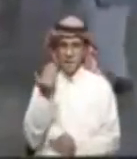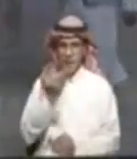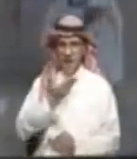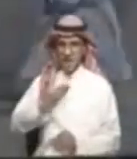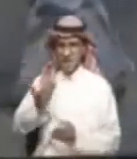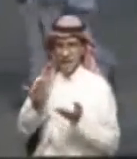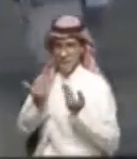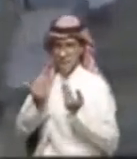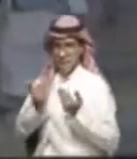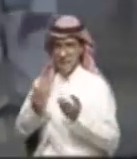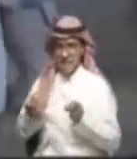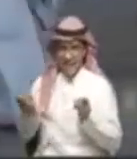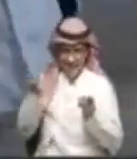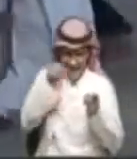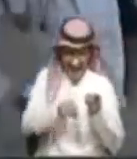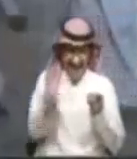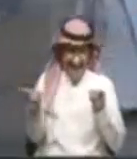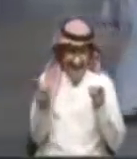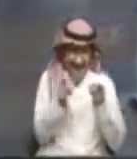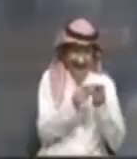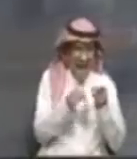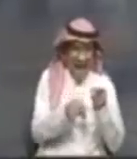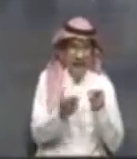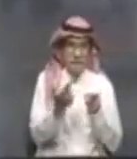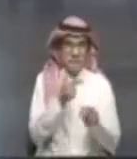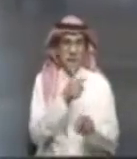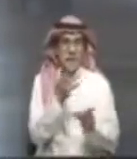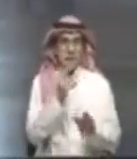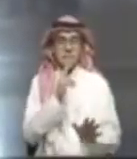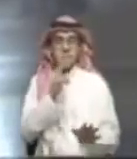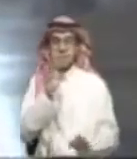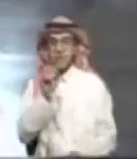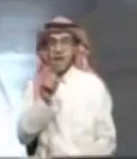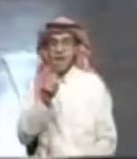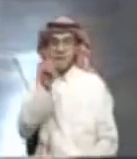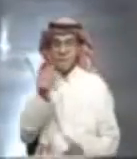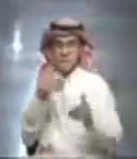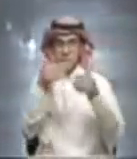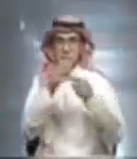الحج، فيما يتوقع وصول أكثر من نصف مليون حاج خلال الموسم الثاني.